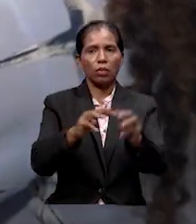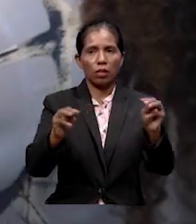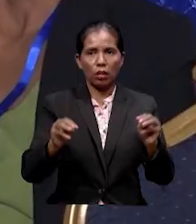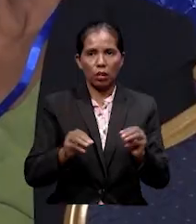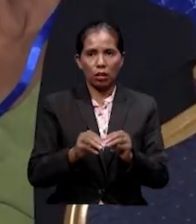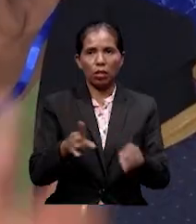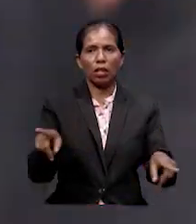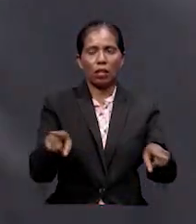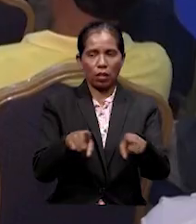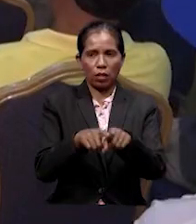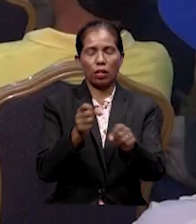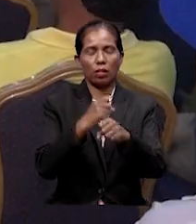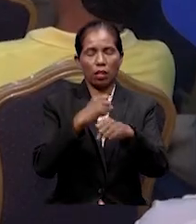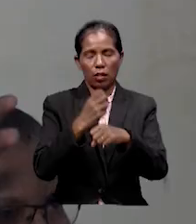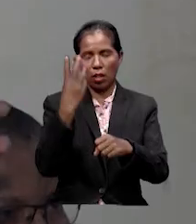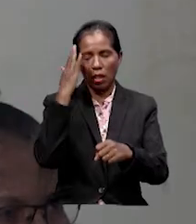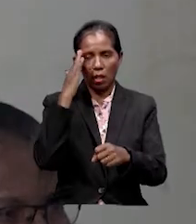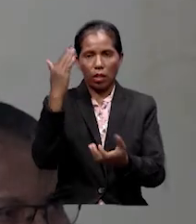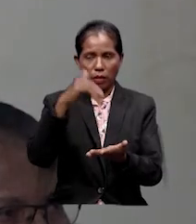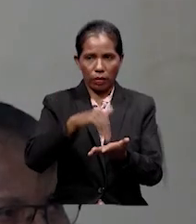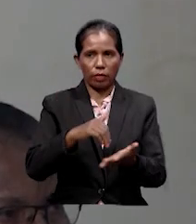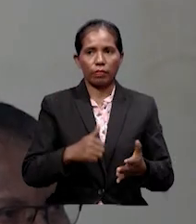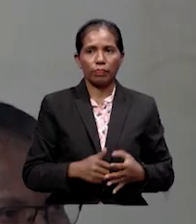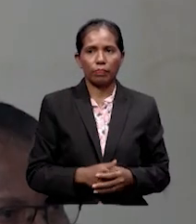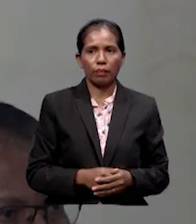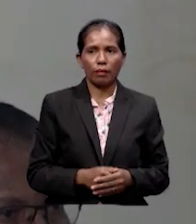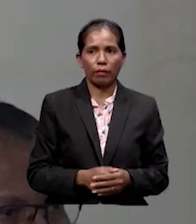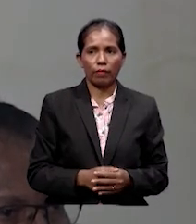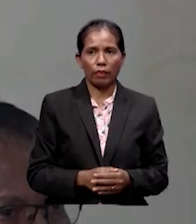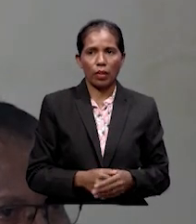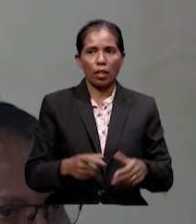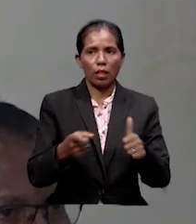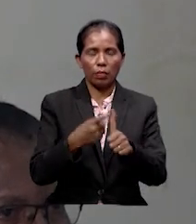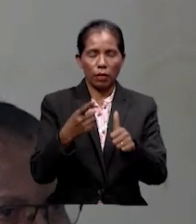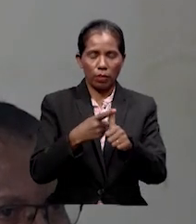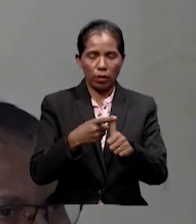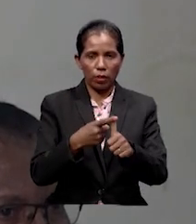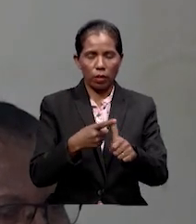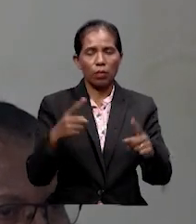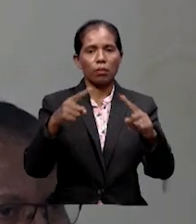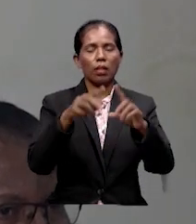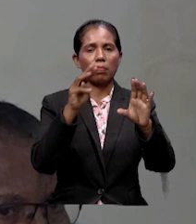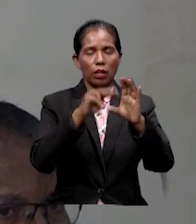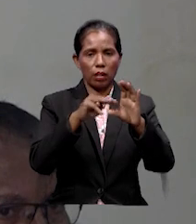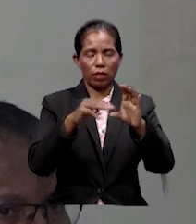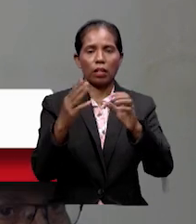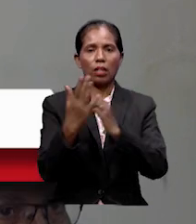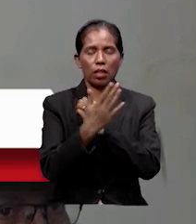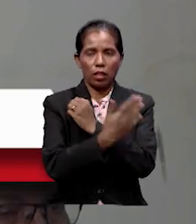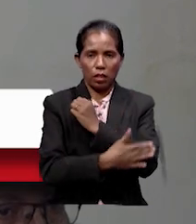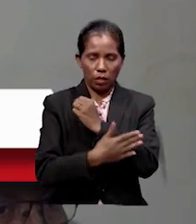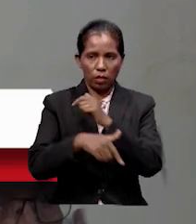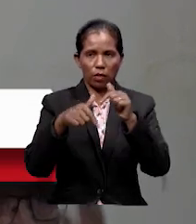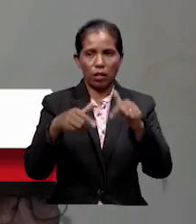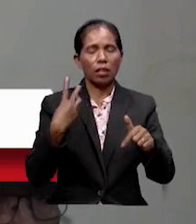parte ida atu halo reflexão. Primeiro, para o mercado rural, depois de tarde. Ita é